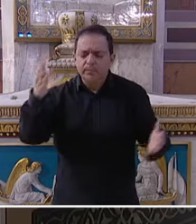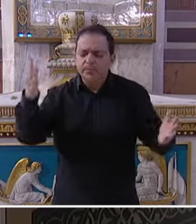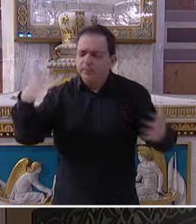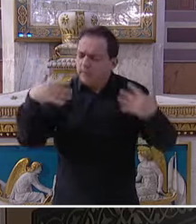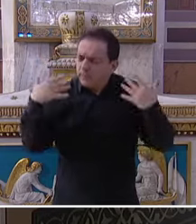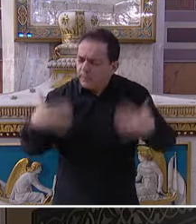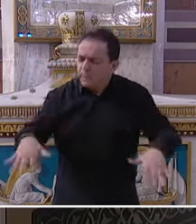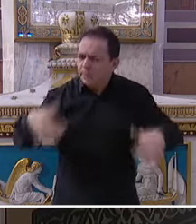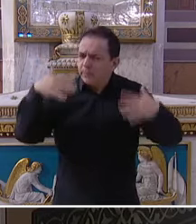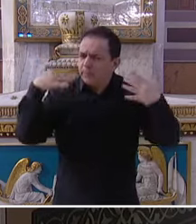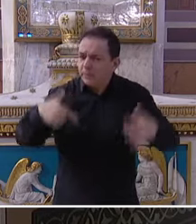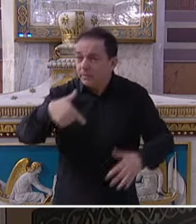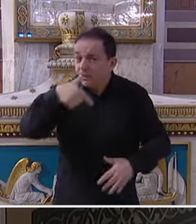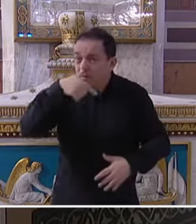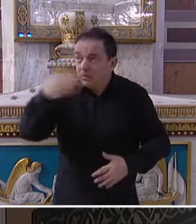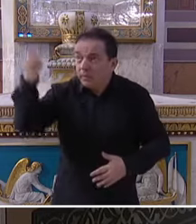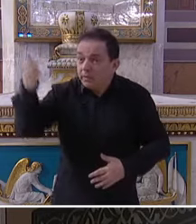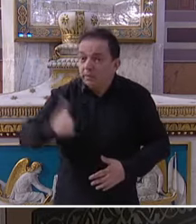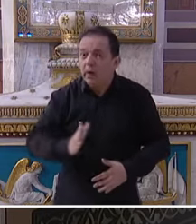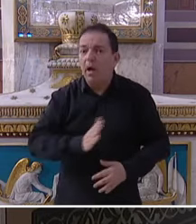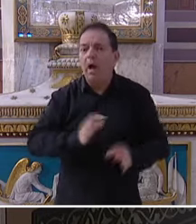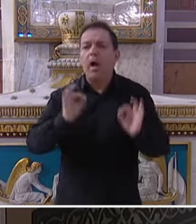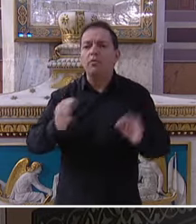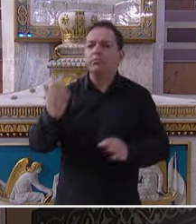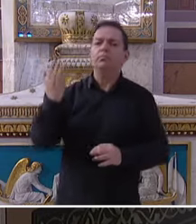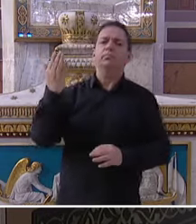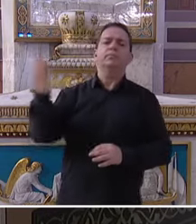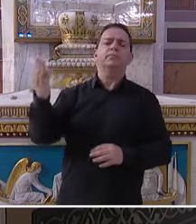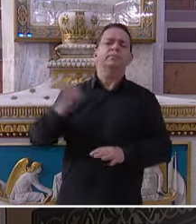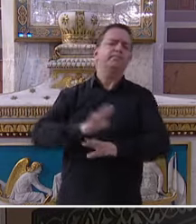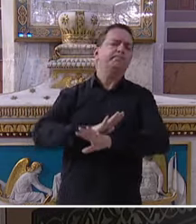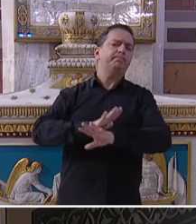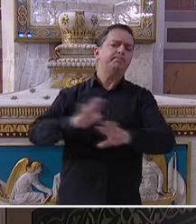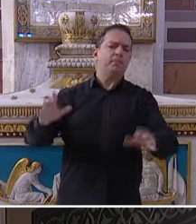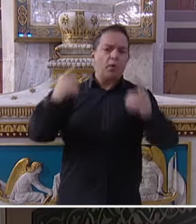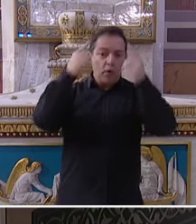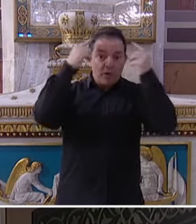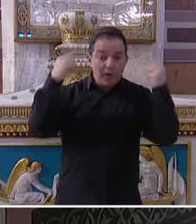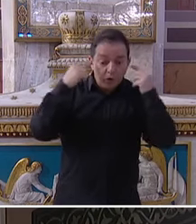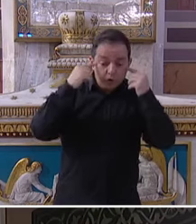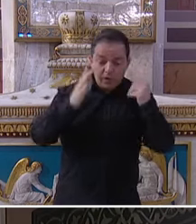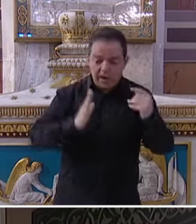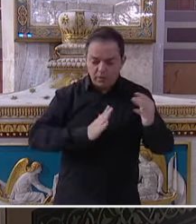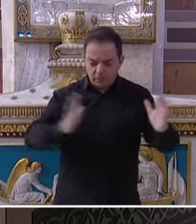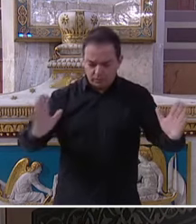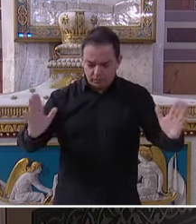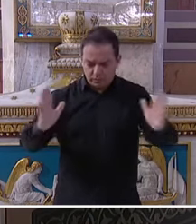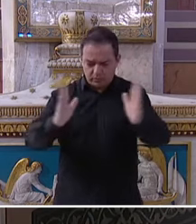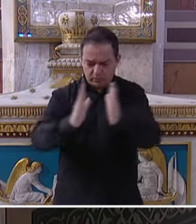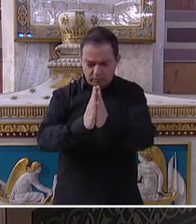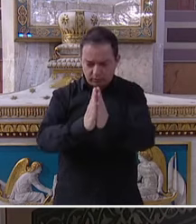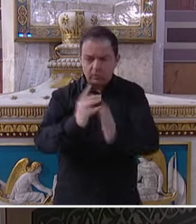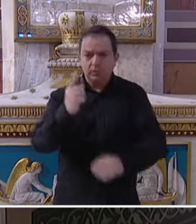έγινε και άνθρωπος, ιδού το μυστήριο της ενανθρωπίσεως, για